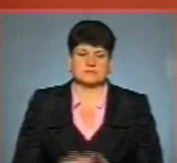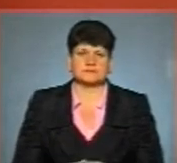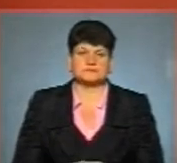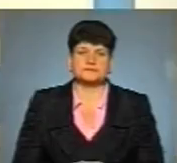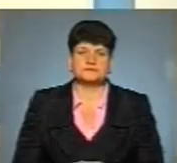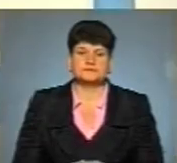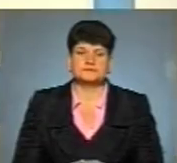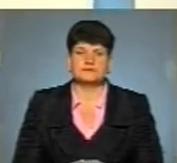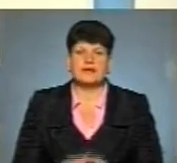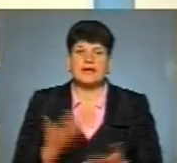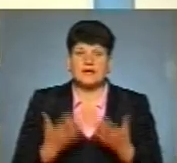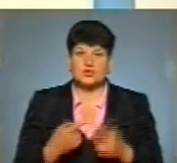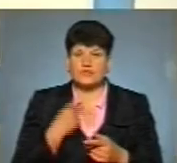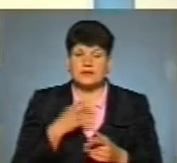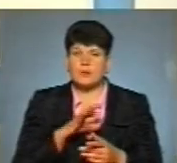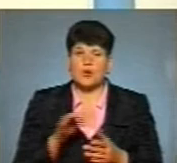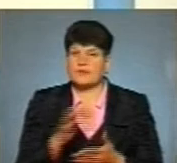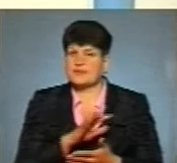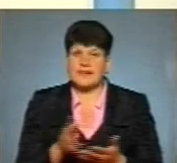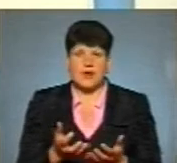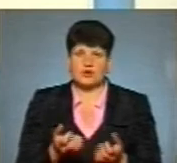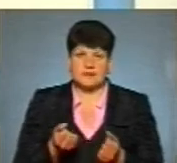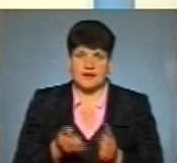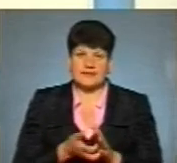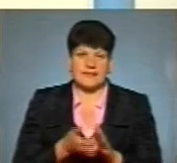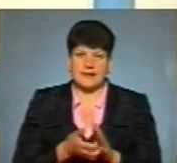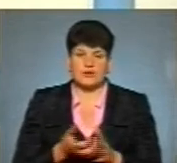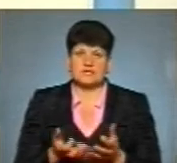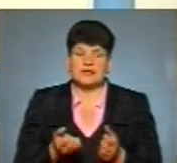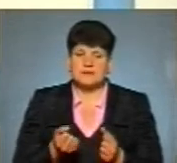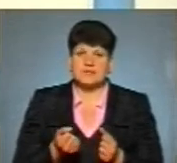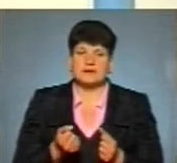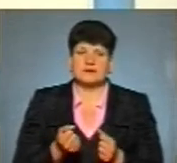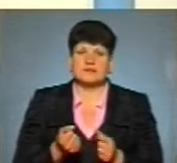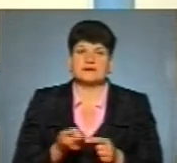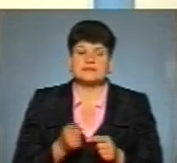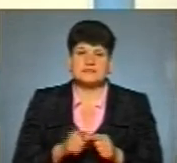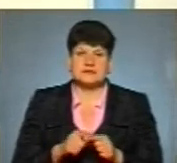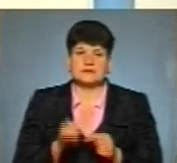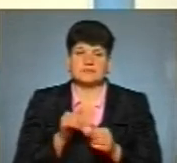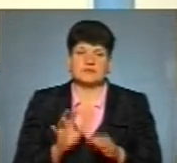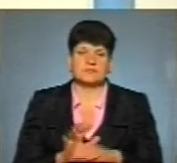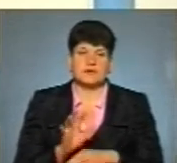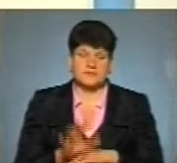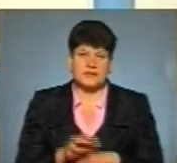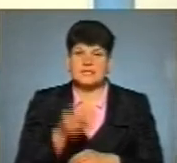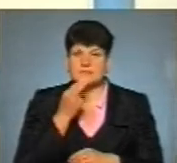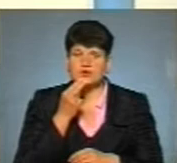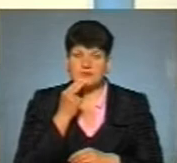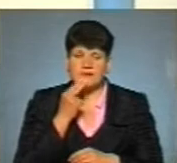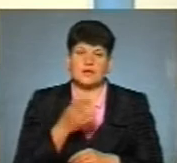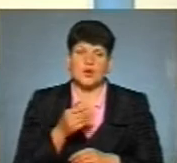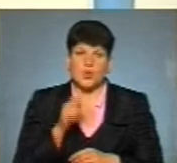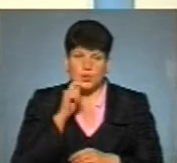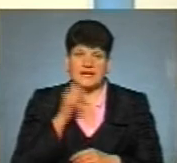якщо говорити, недоотримання – це практично, будемо казати, експорт. Тому що споживання все одно, Україна